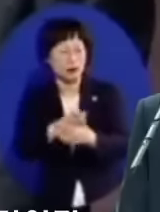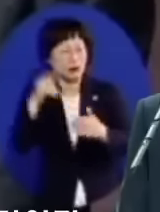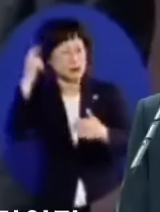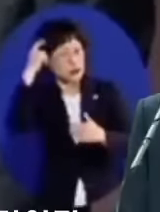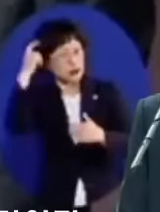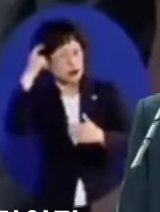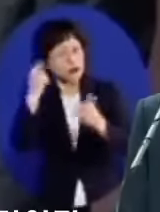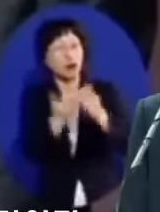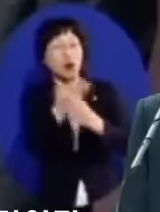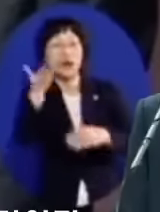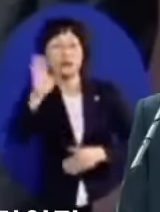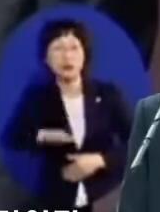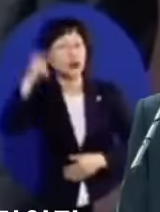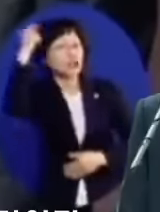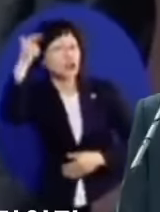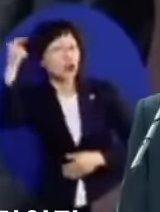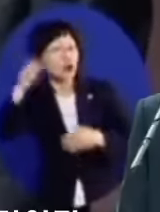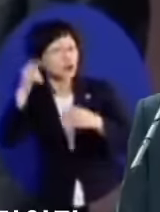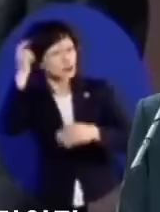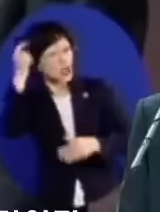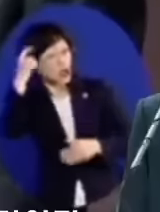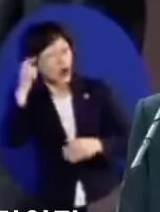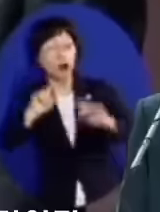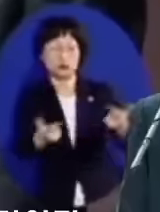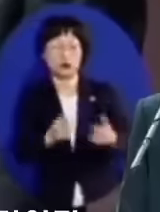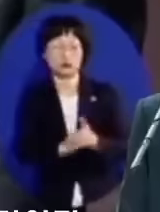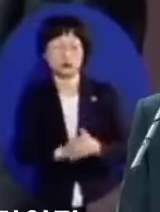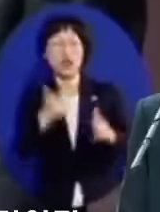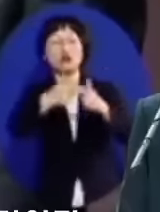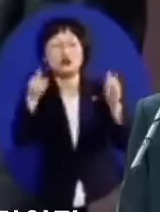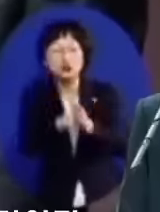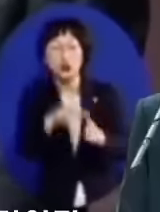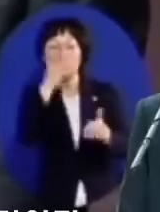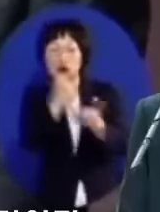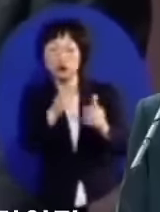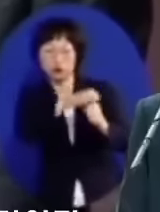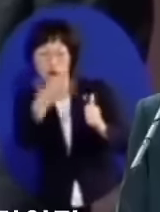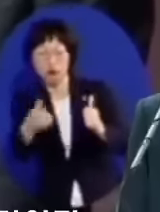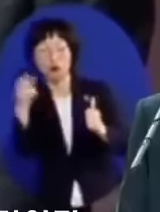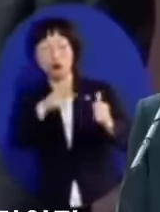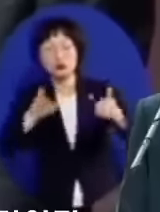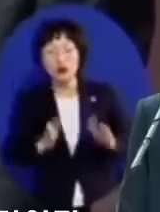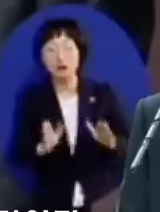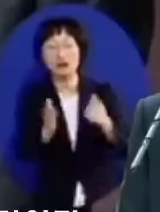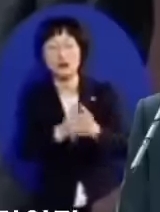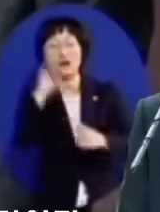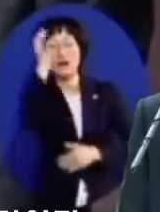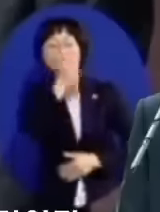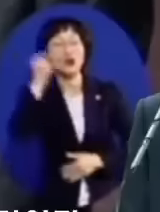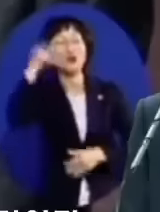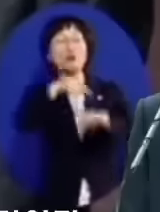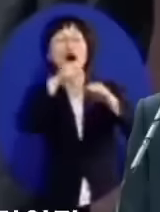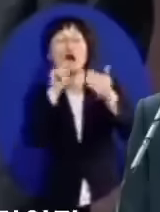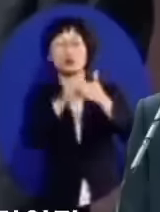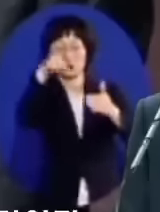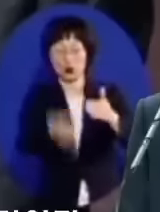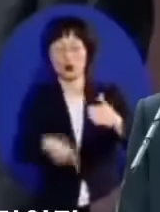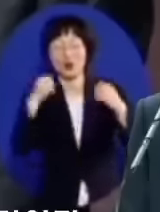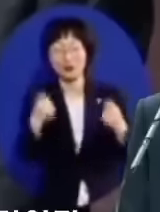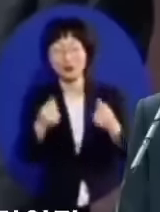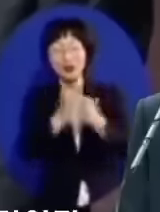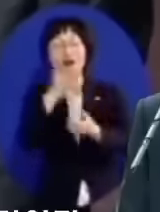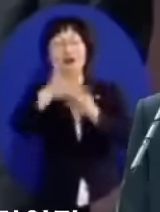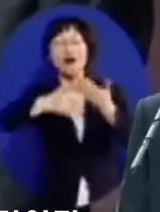그런데 영의 생각은 아니라 내가 예수를 믿고 죄에서 놓여나서 거듭났으니 성령이 마음속에 계시니 하나님 말씀을